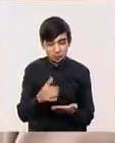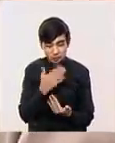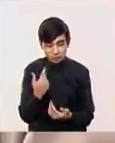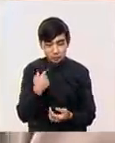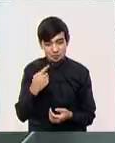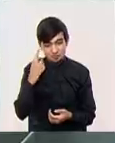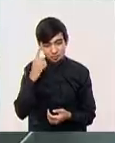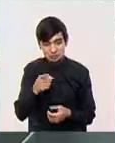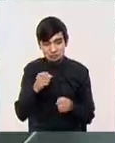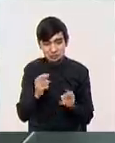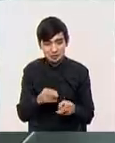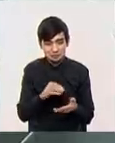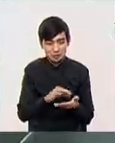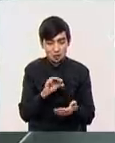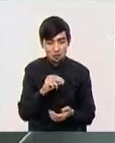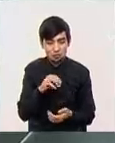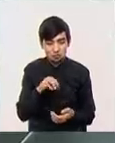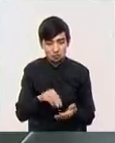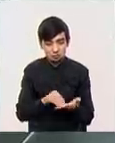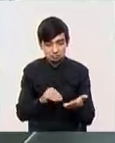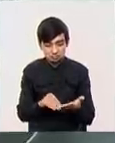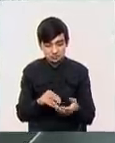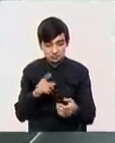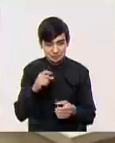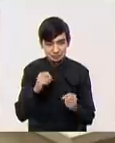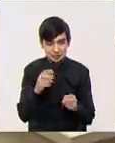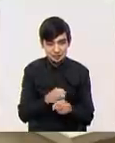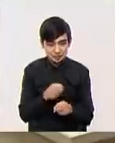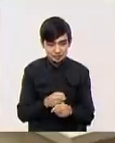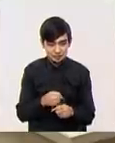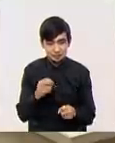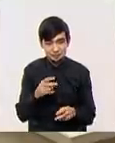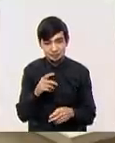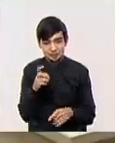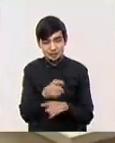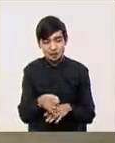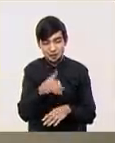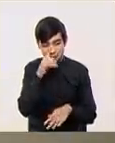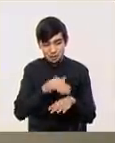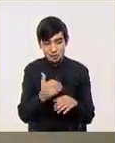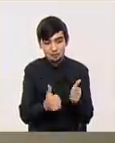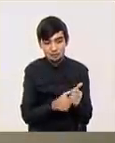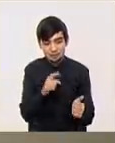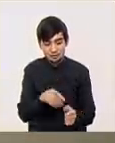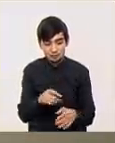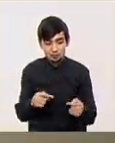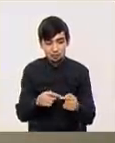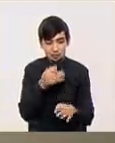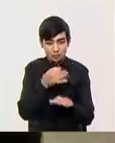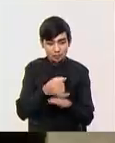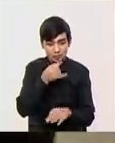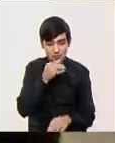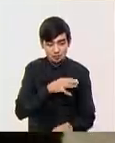толтыра ма деп ойлаймын да сол. Тізім неге түрлене береді деген сауалмен барған аналардың уәжіне аудан әкімінің орынбасары нақты жауап бере